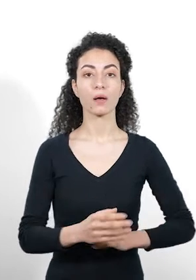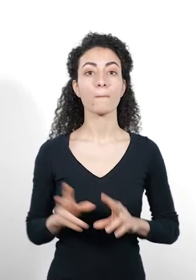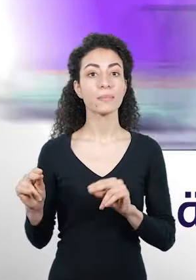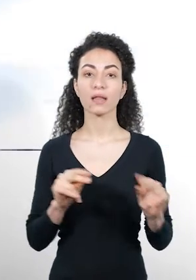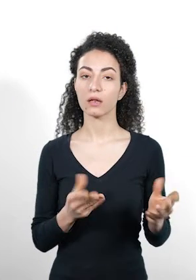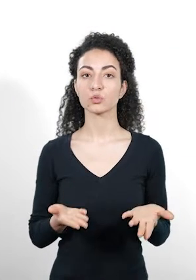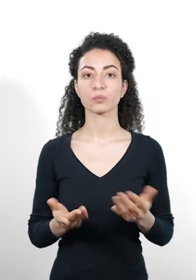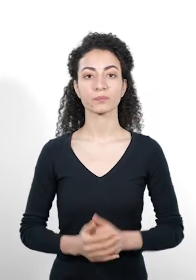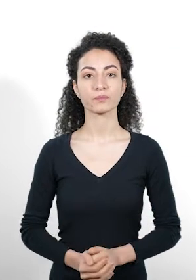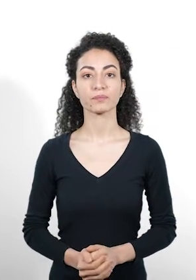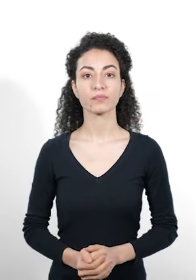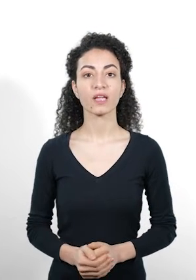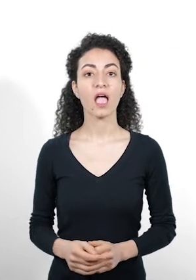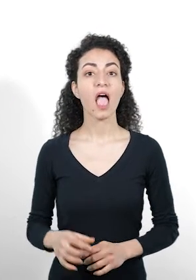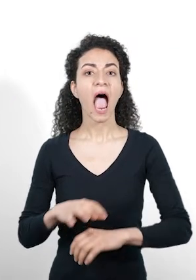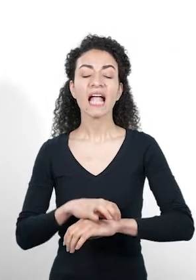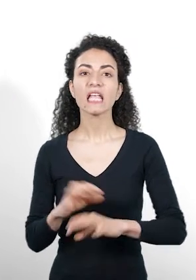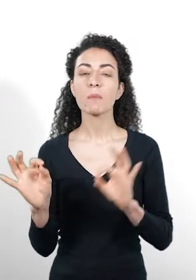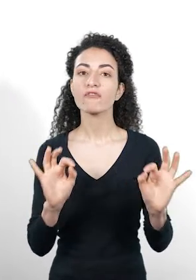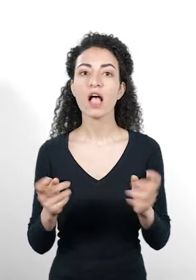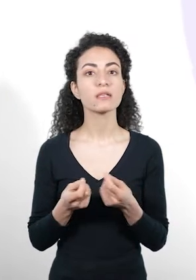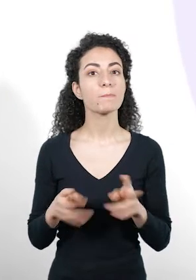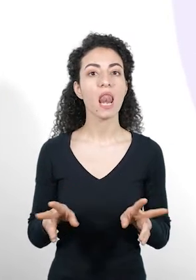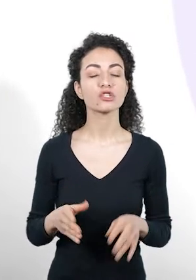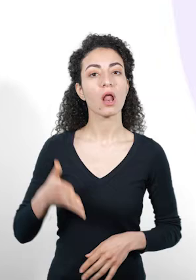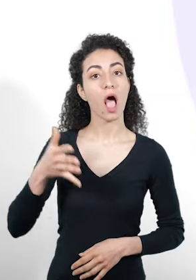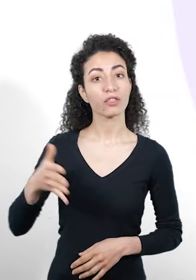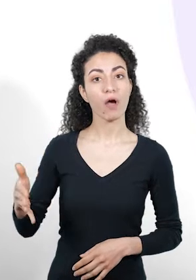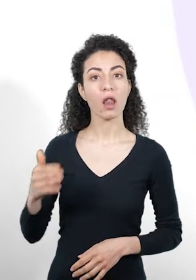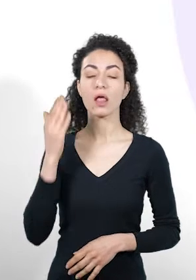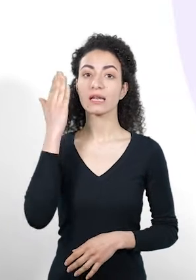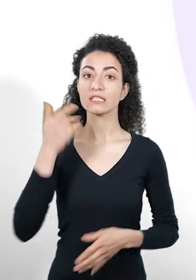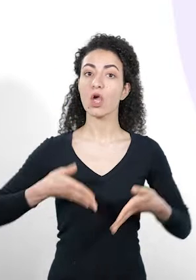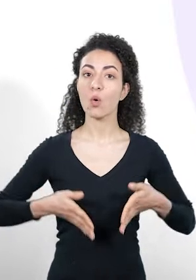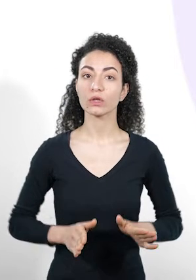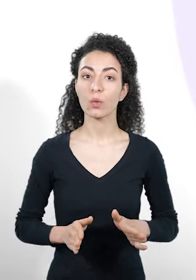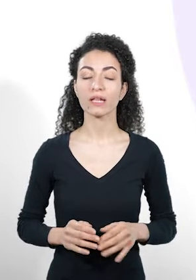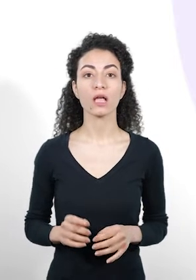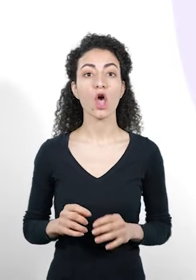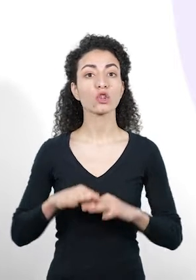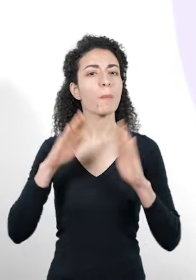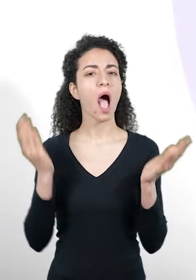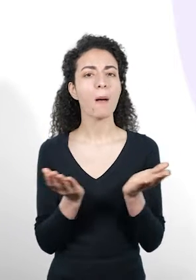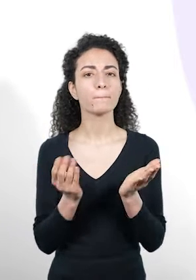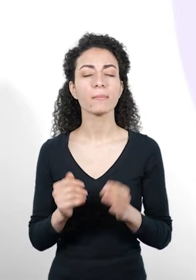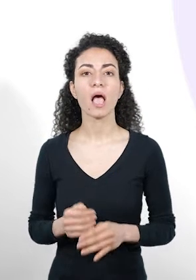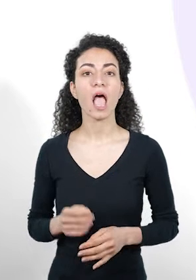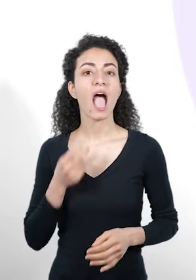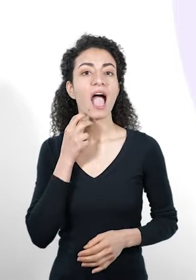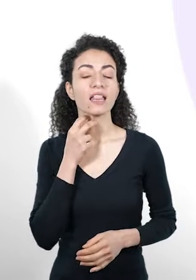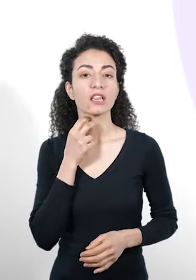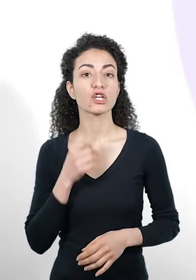الإعاقة: الاستشارة الطبية المجانية، طب أطفال، أمراض نسائية وتوليد، طب عام،